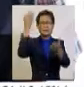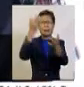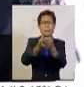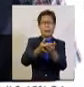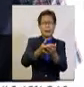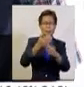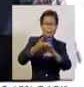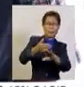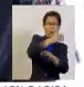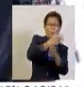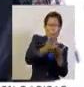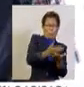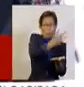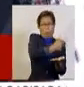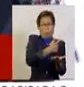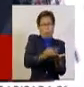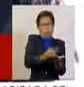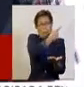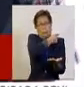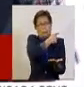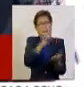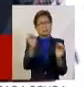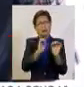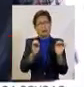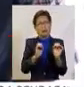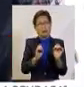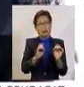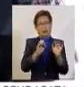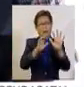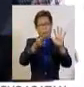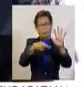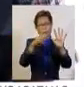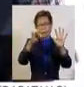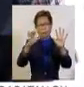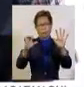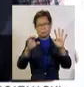yang ke-43 di Hulangat kita ada sebanyak